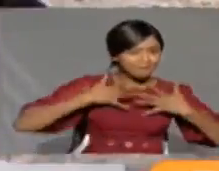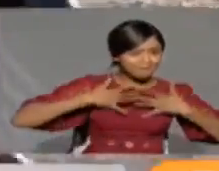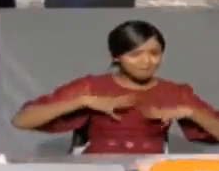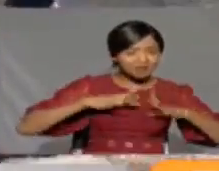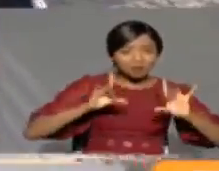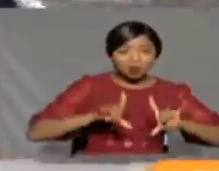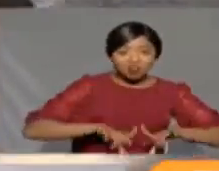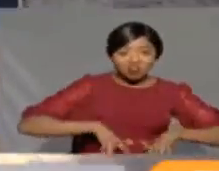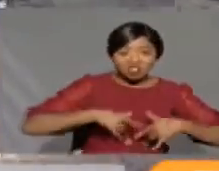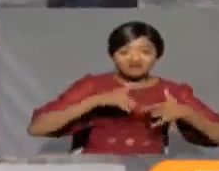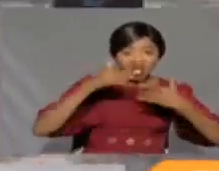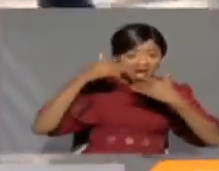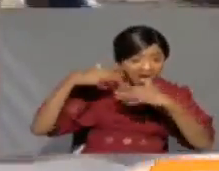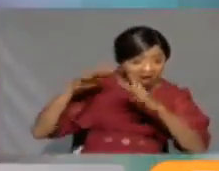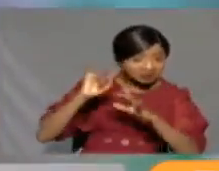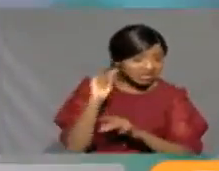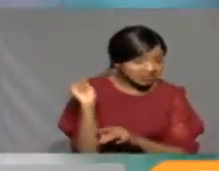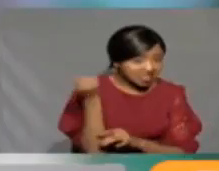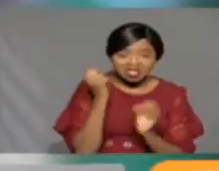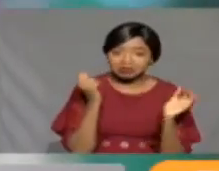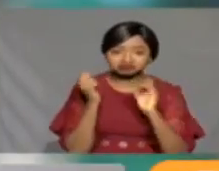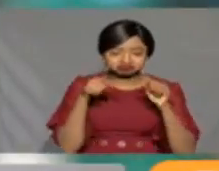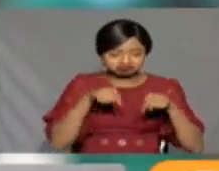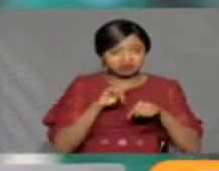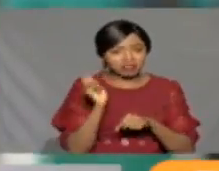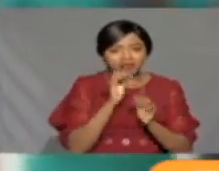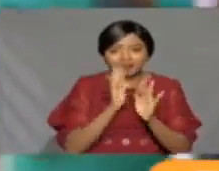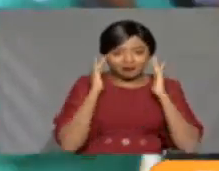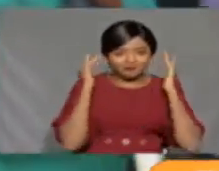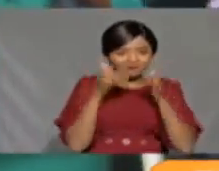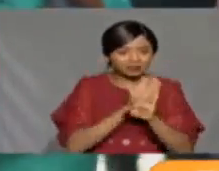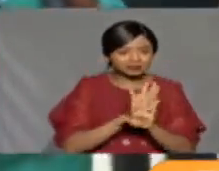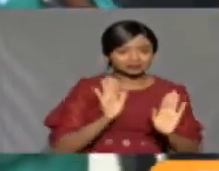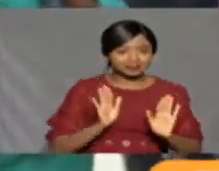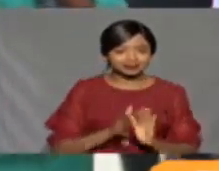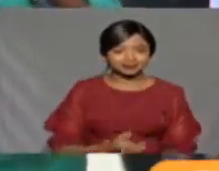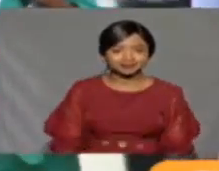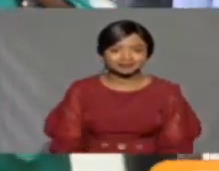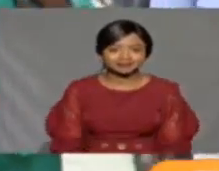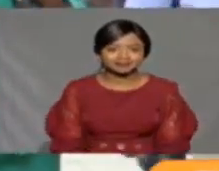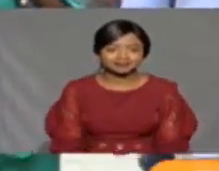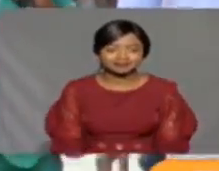wanaoishi nje ya taifa hili. Kazugunga, runinga ya Citizen.